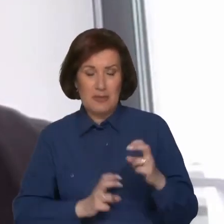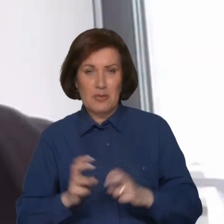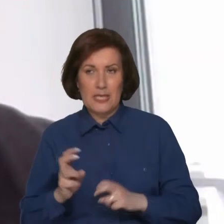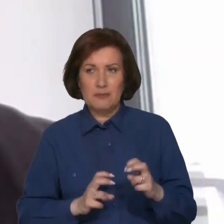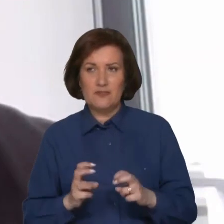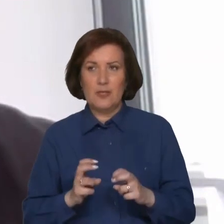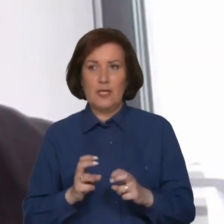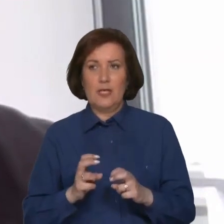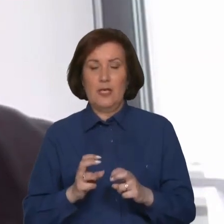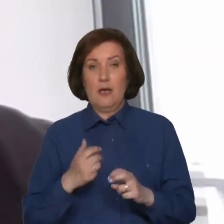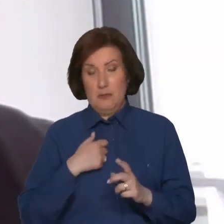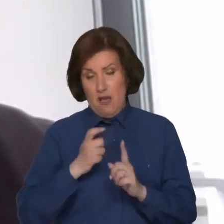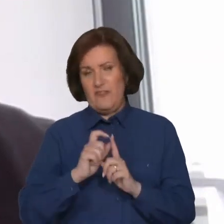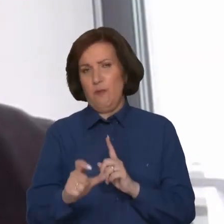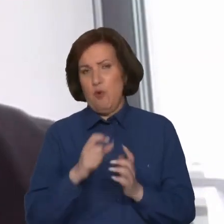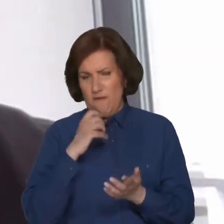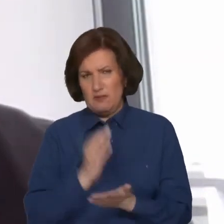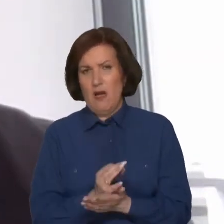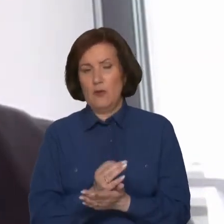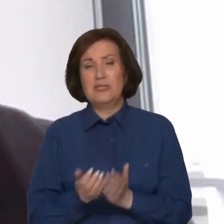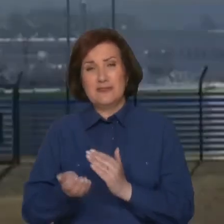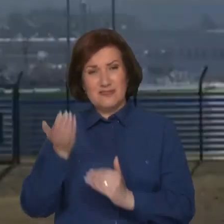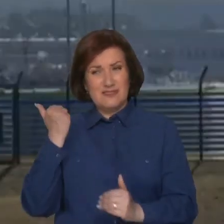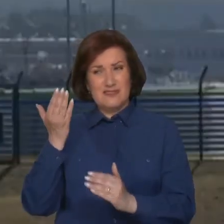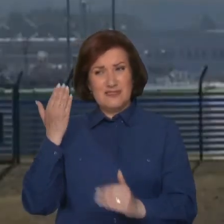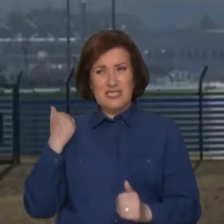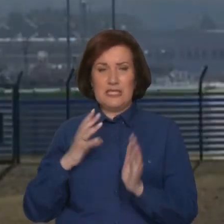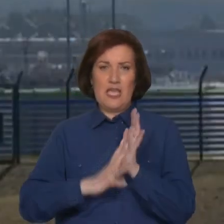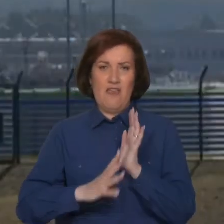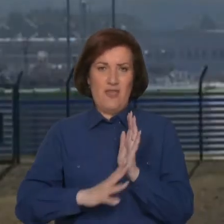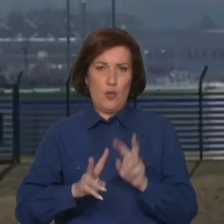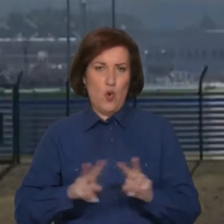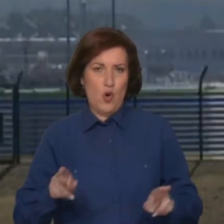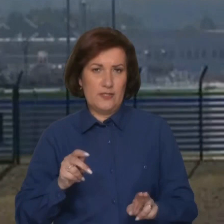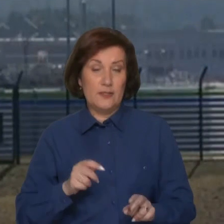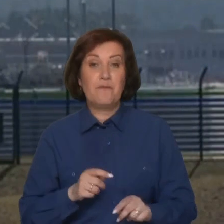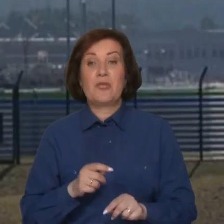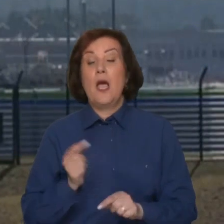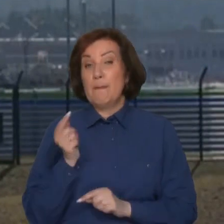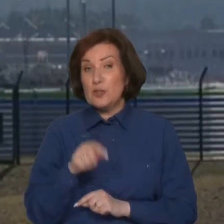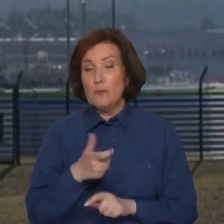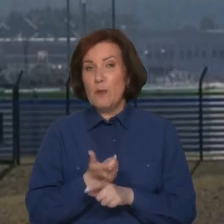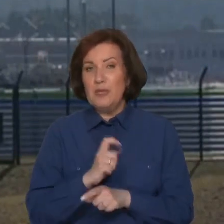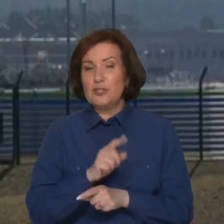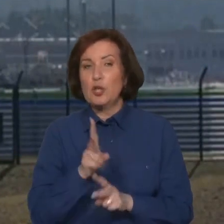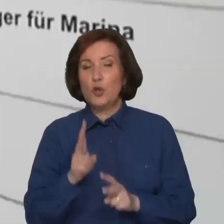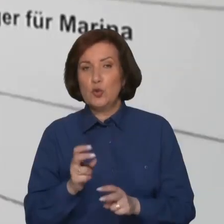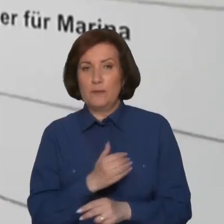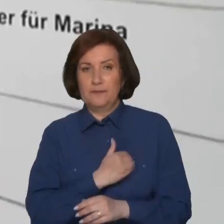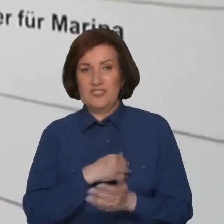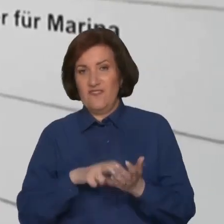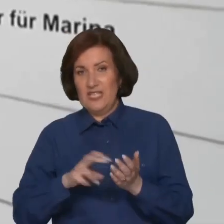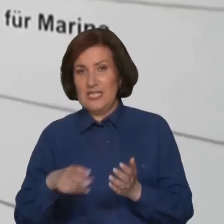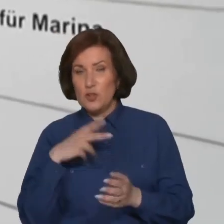підприємства, я відповідаю, далеко за 90. При цьому, вважають наші співрозмовники, більшість тих, хто збирався